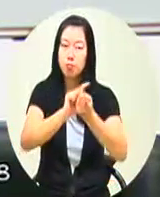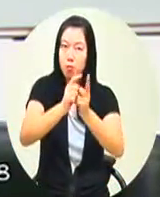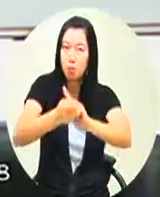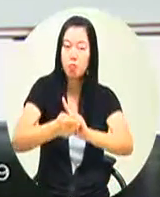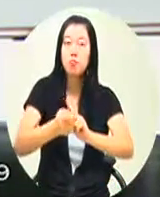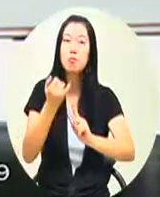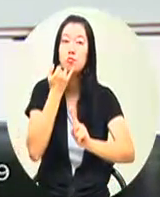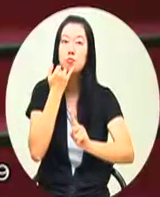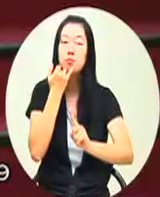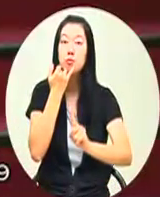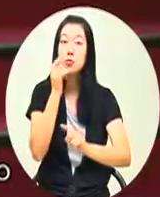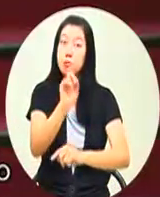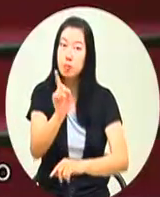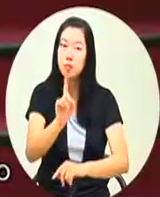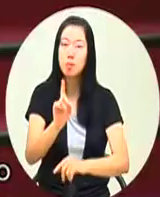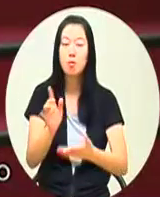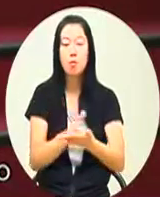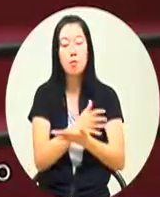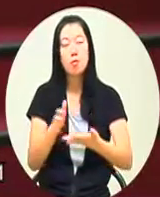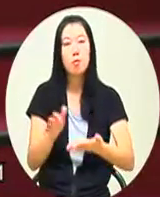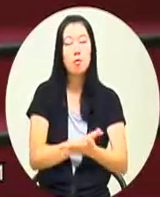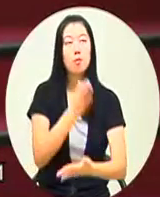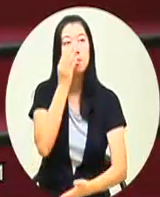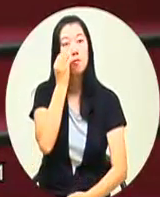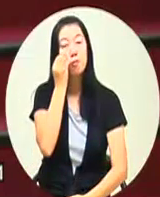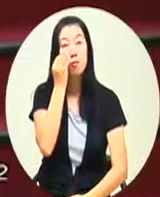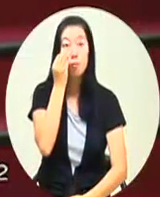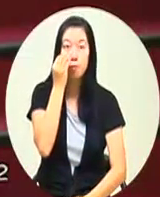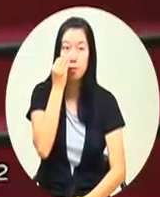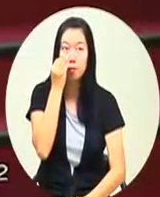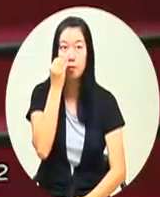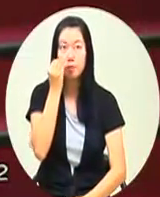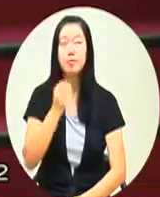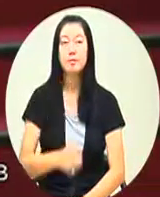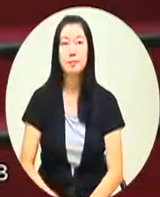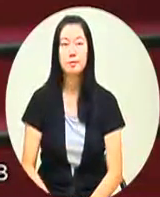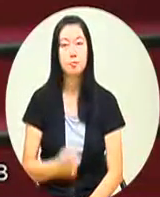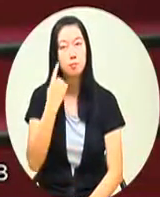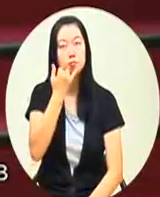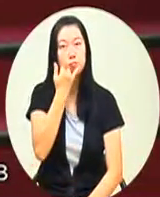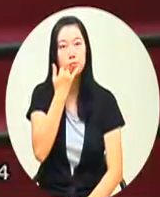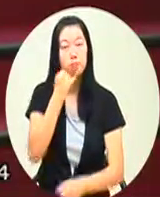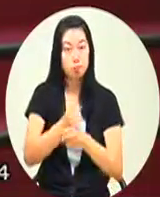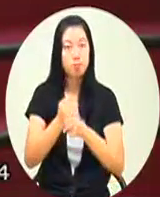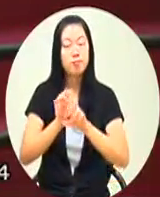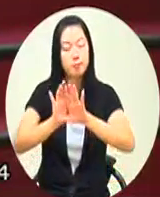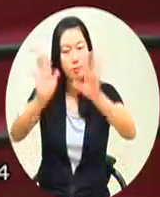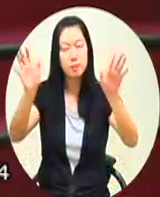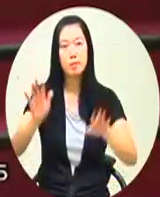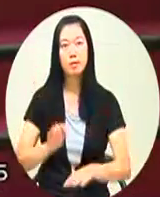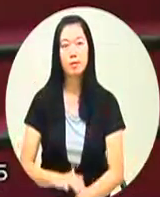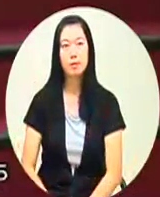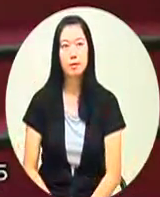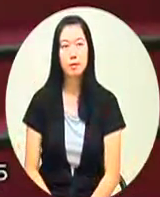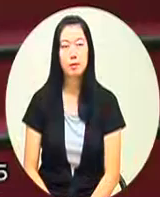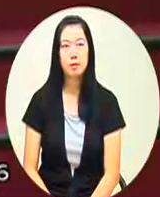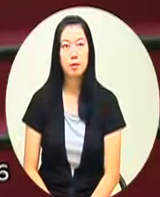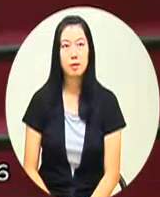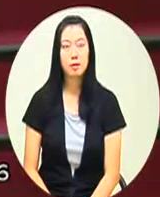休闲观光农业的途径来发展。那么这样的一个